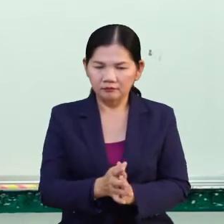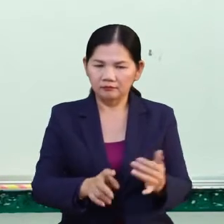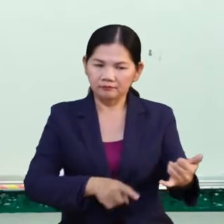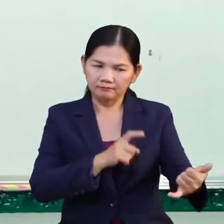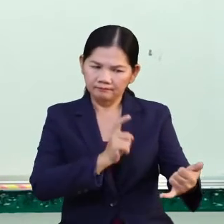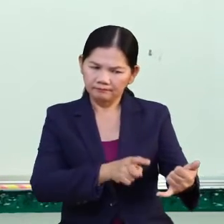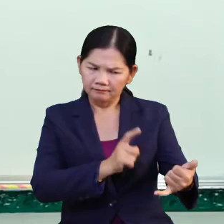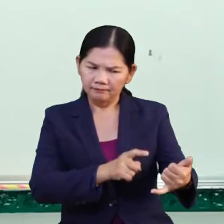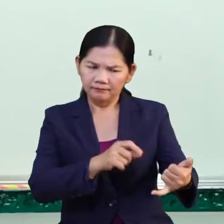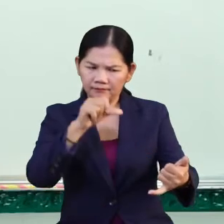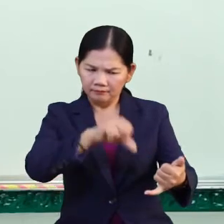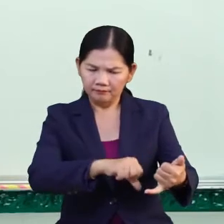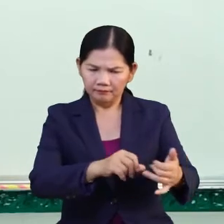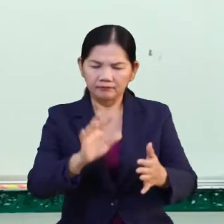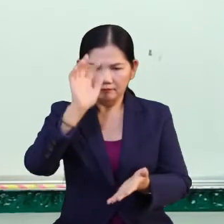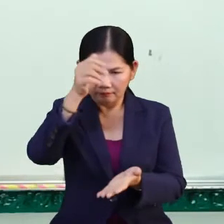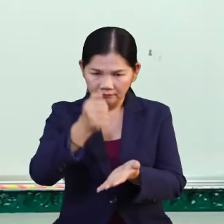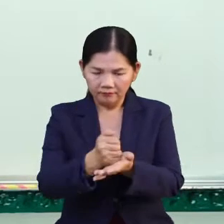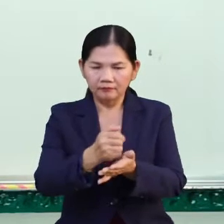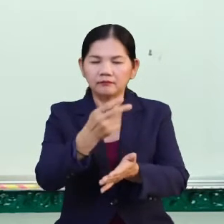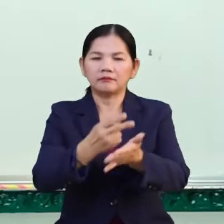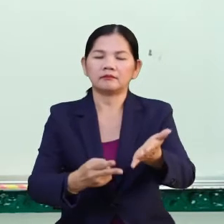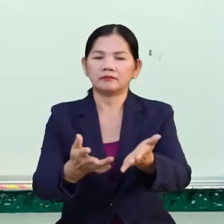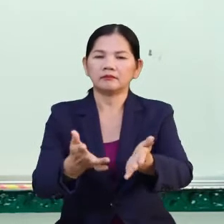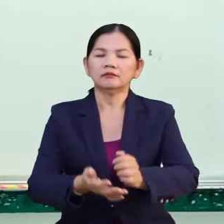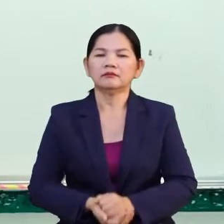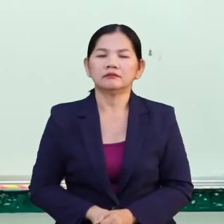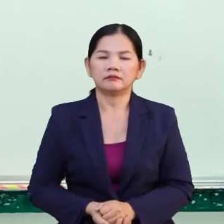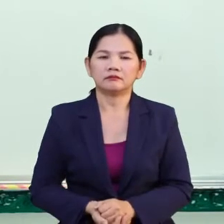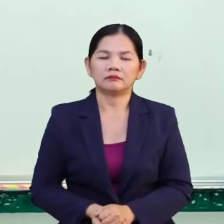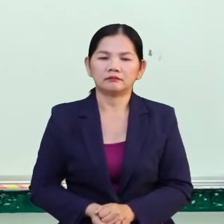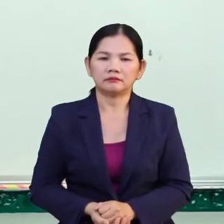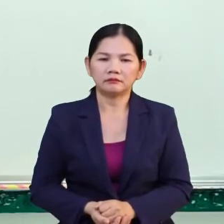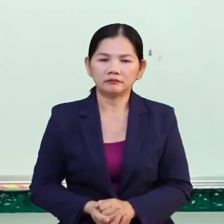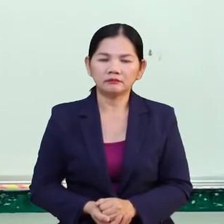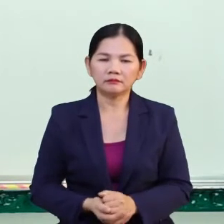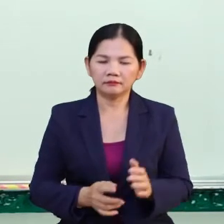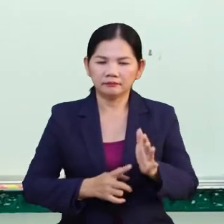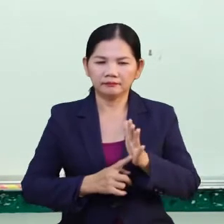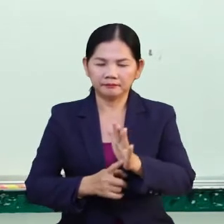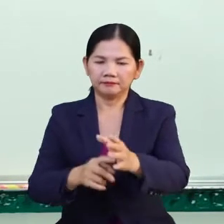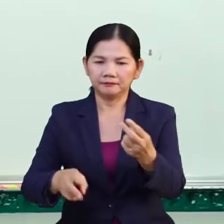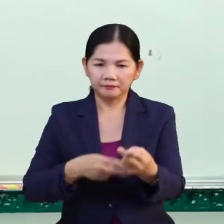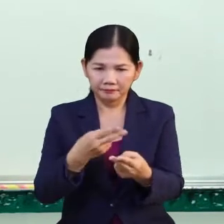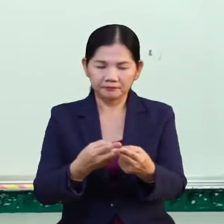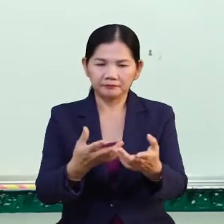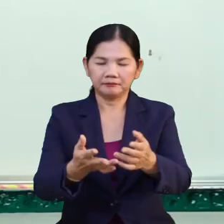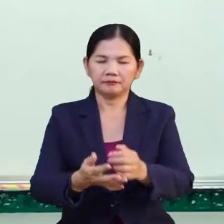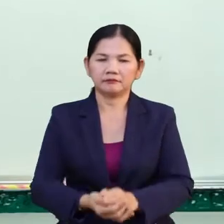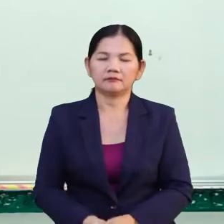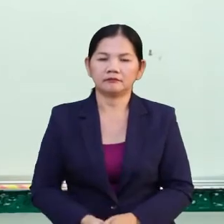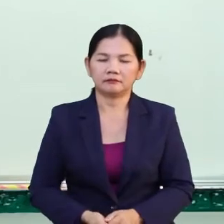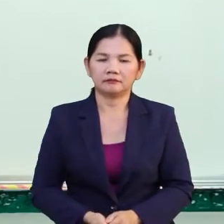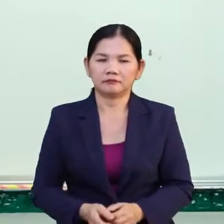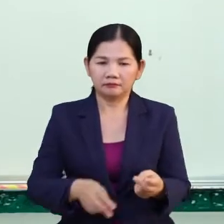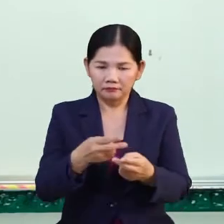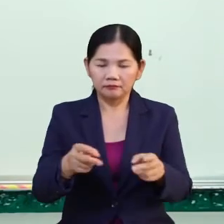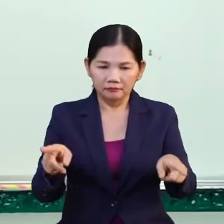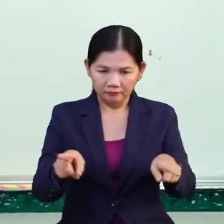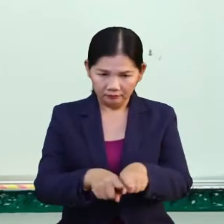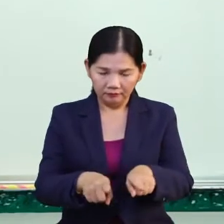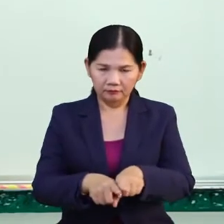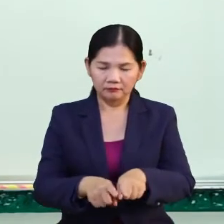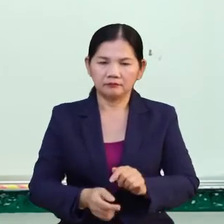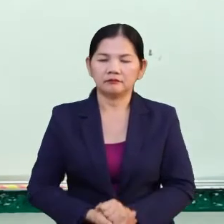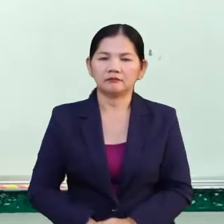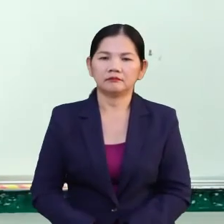អាចឲ្យយើងទទួលផលដូចម្តេចខ្លះតោះអញ្ចឹងកូនក៏ឆ្លើយរួចរាល់ហើយអ្នកគ្រូបង្ហាញចម្លើយទៀងទាត់គ្នាថាតើកូនឆ្លើយដូចអ្នកគ្រូដែរឬទេ